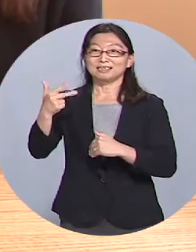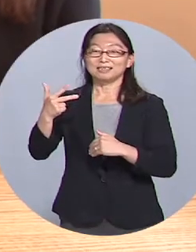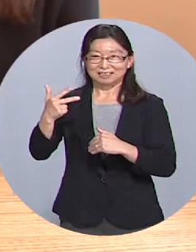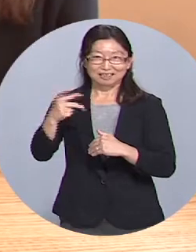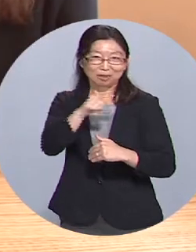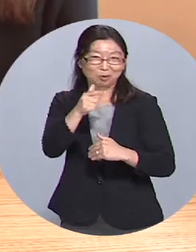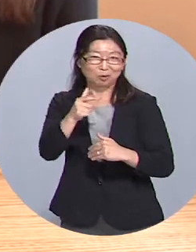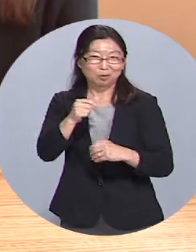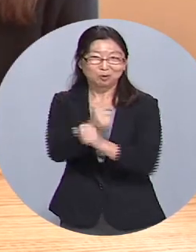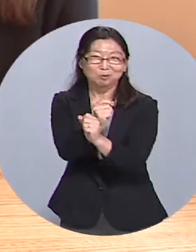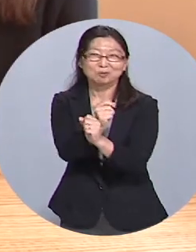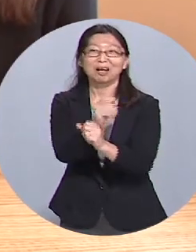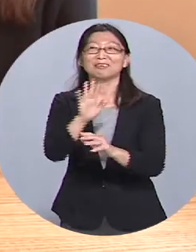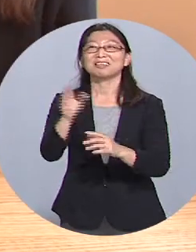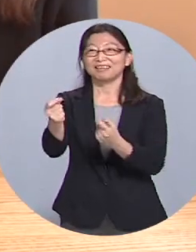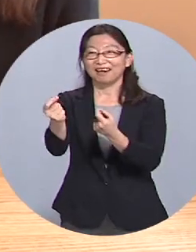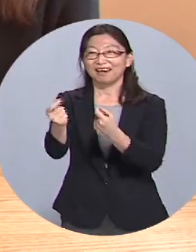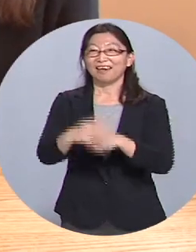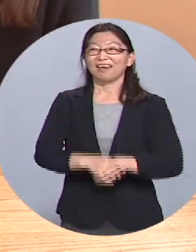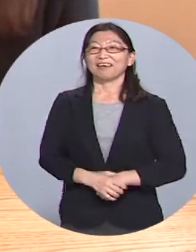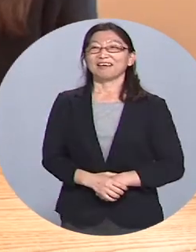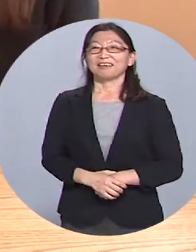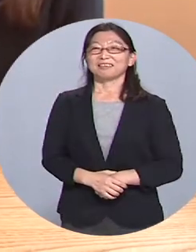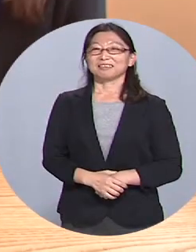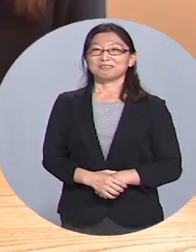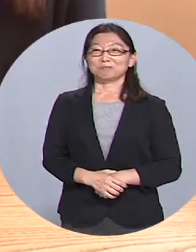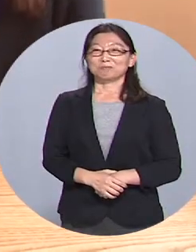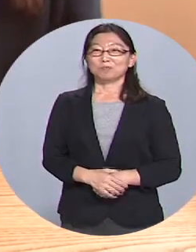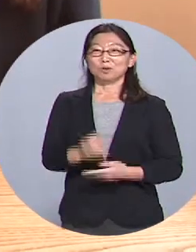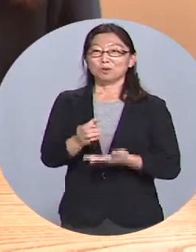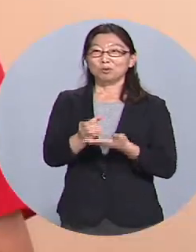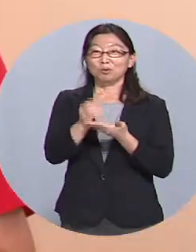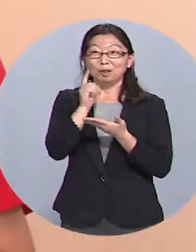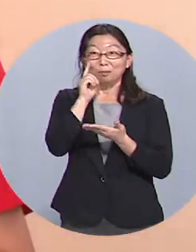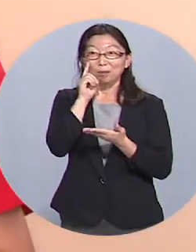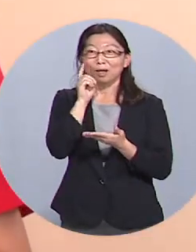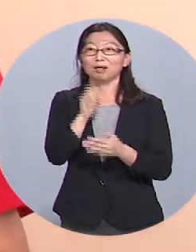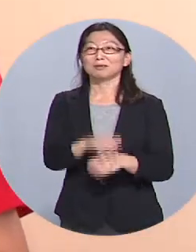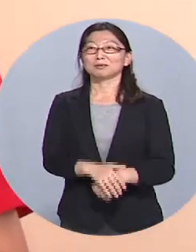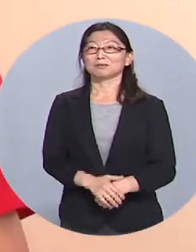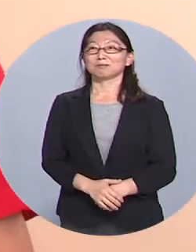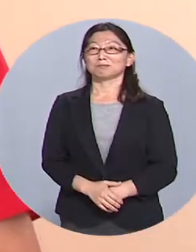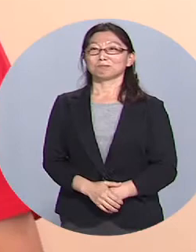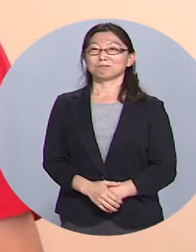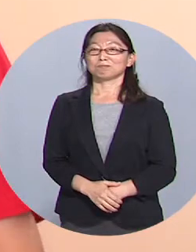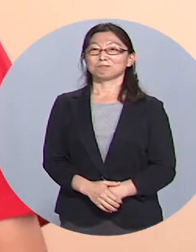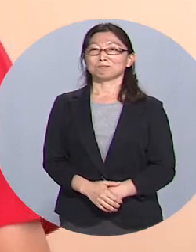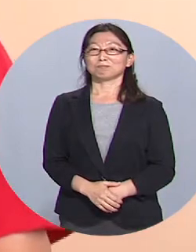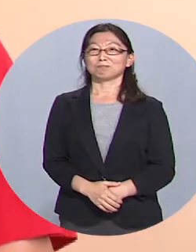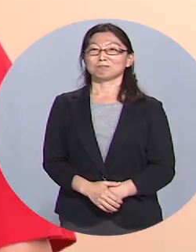。 じゃあちょっと早速飲ませていただいてよろしいですか？ はい、 ありがとうございます。